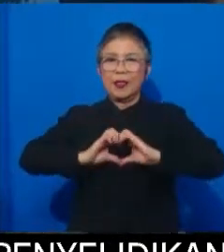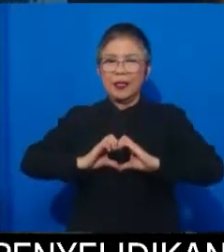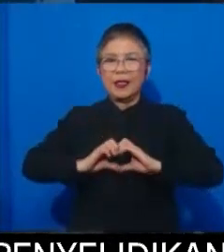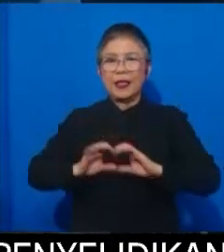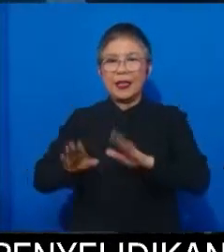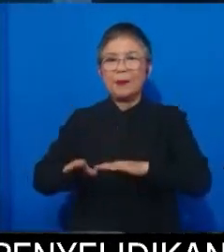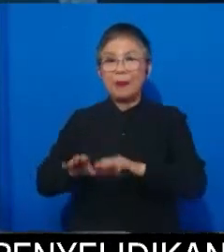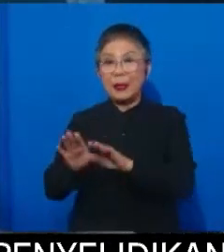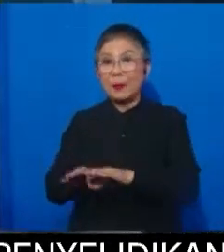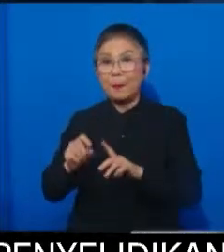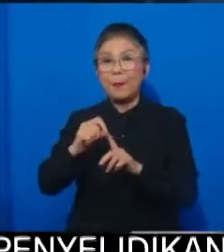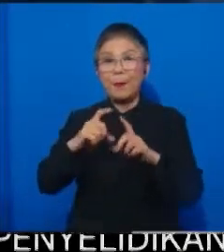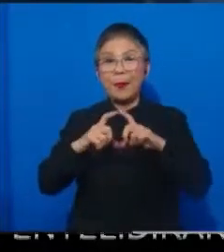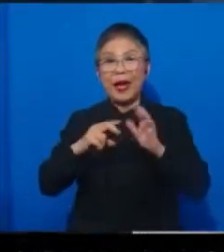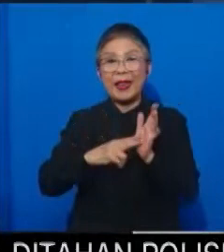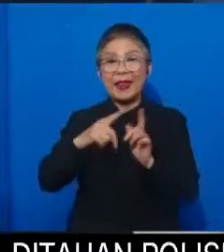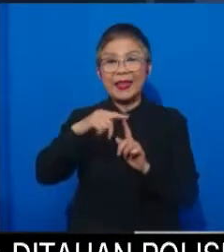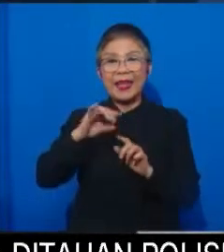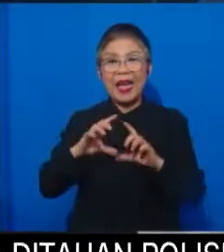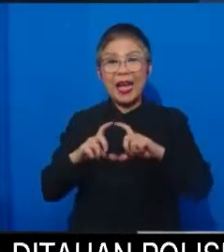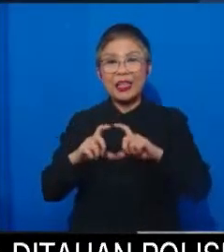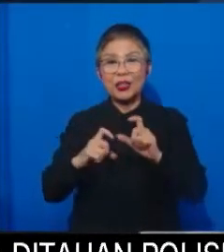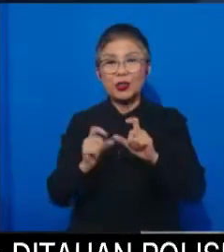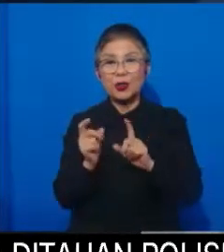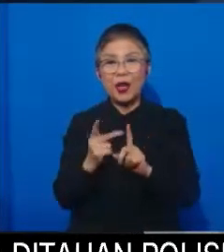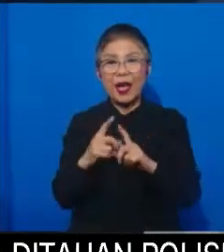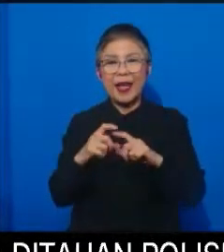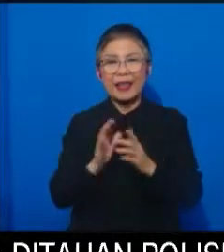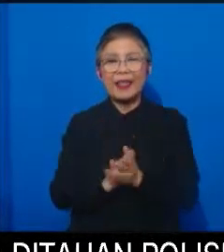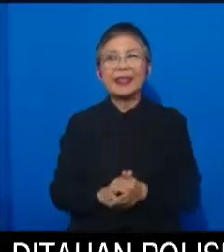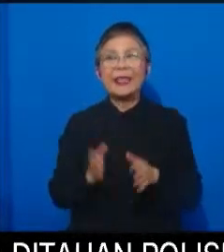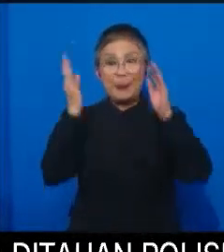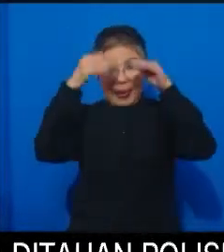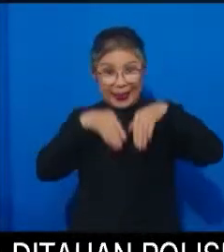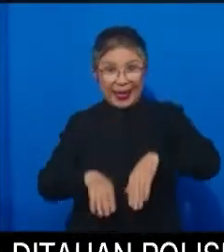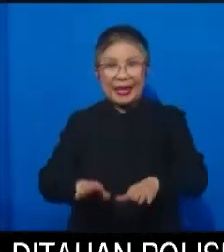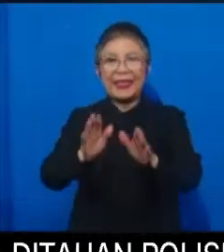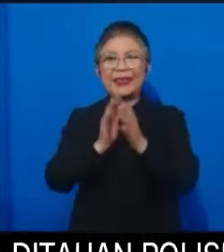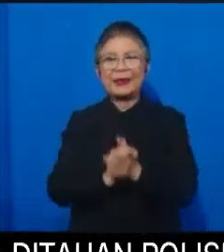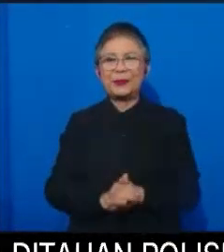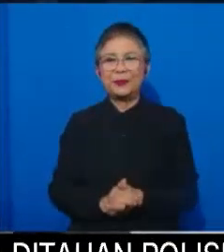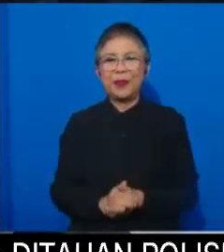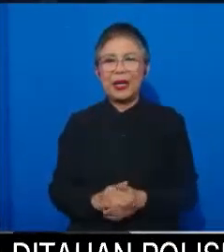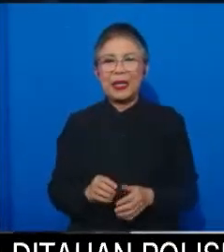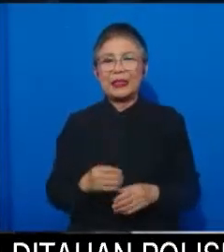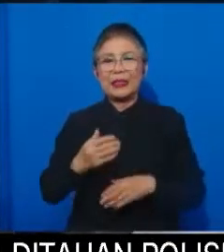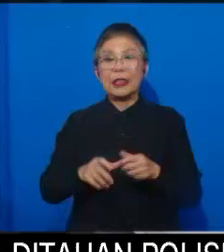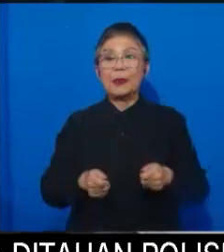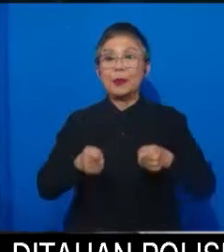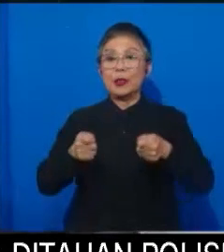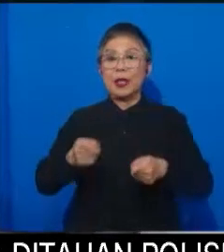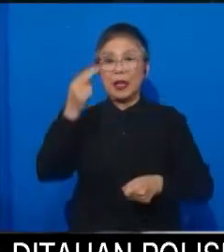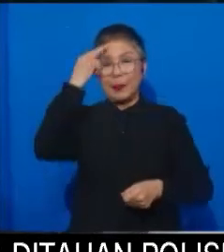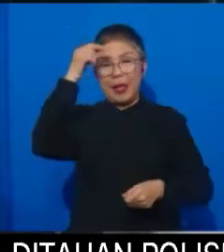Nurul Iman Jafariah di kawasan Menteng Jaya, Jakarta Pusat, Kamis siang. Pendistribusian bantuan dilakukan secara simbolis oleh